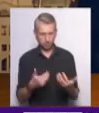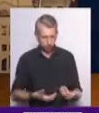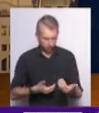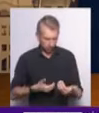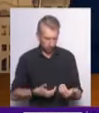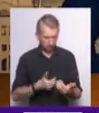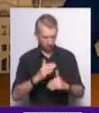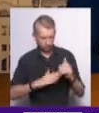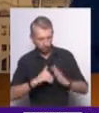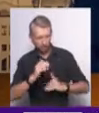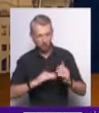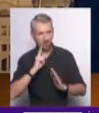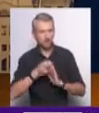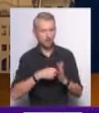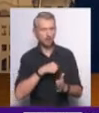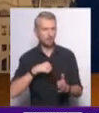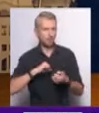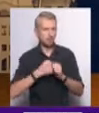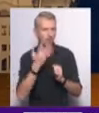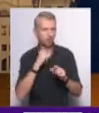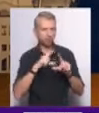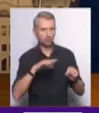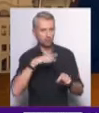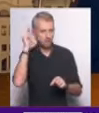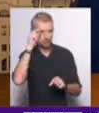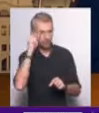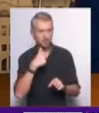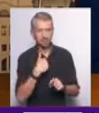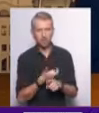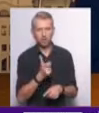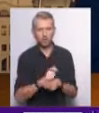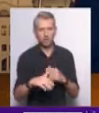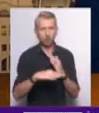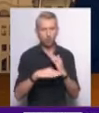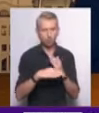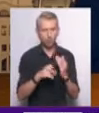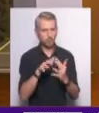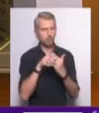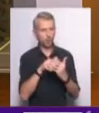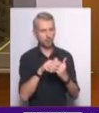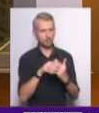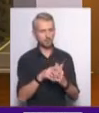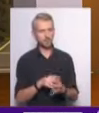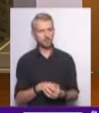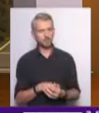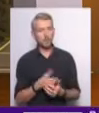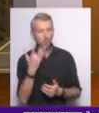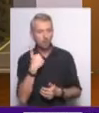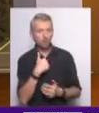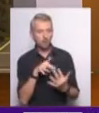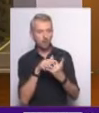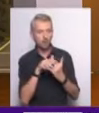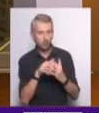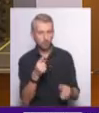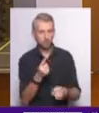потримати і дізнатися. Сам пам'ятаю, коли в школі навчався, і мені б це дуже допомогло на фронті, коли я на фронті перший